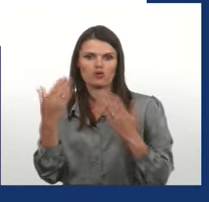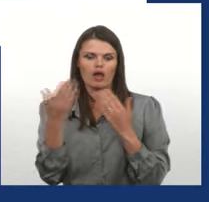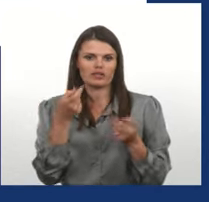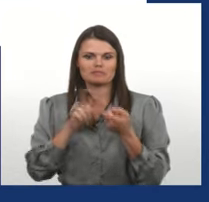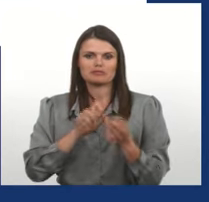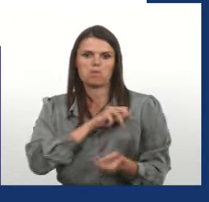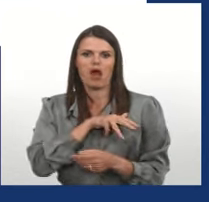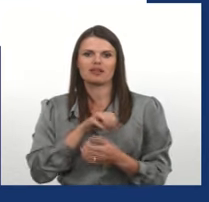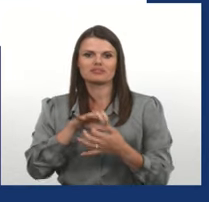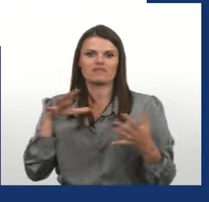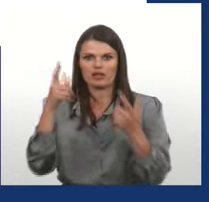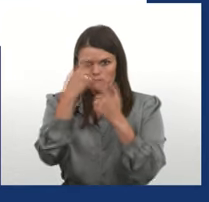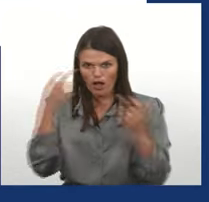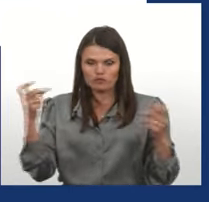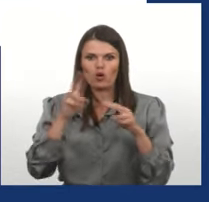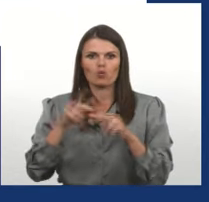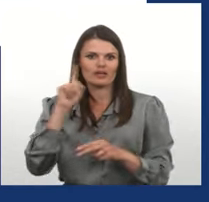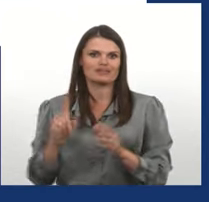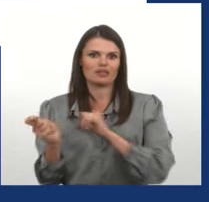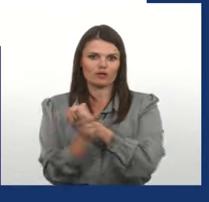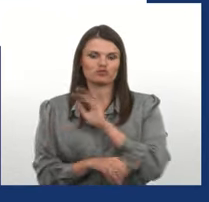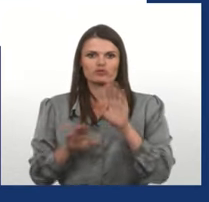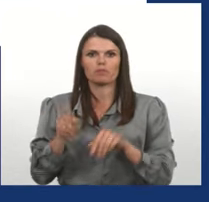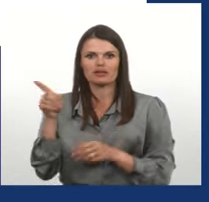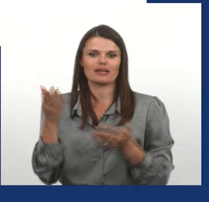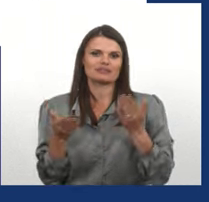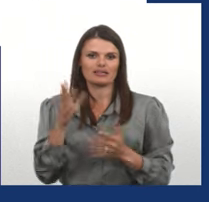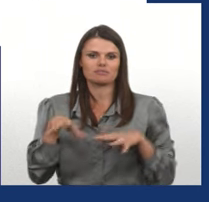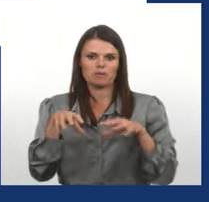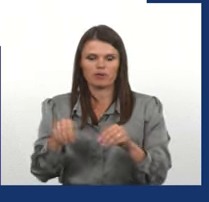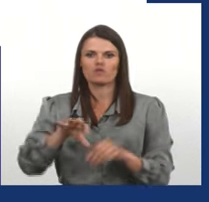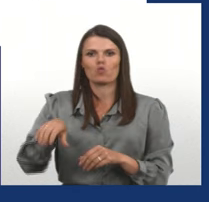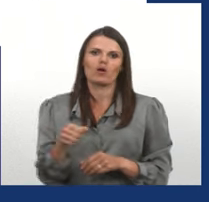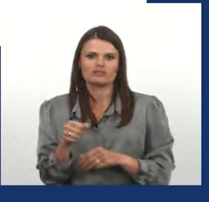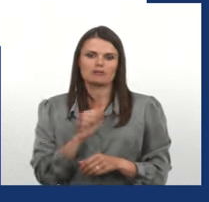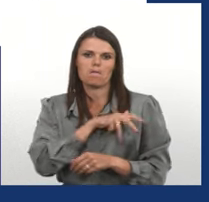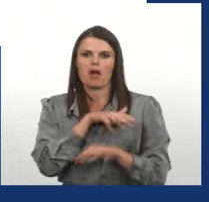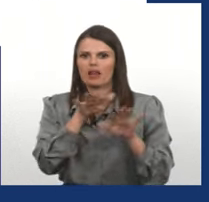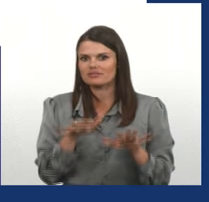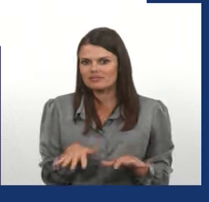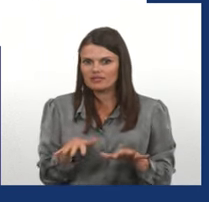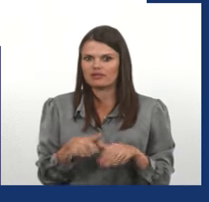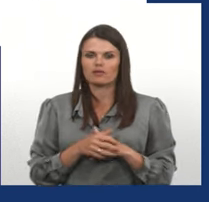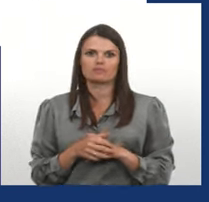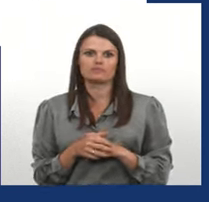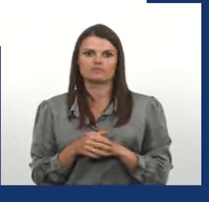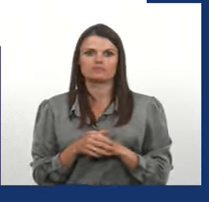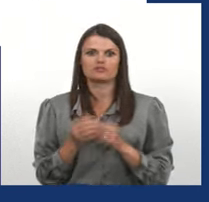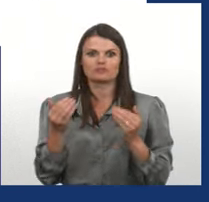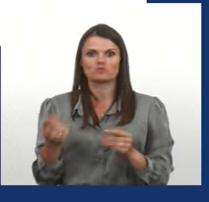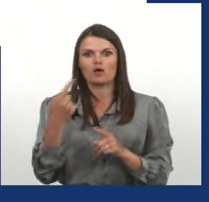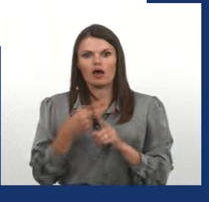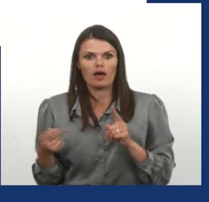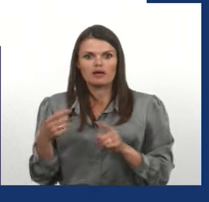Palestīnas neatkarības atzīšanu un Izraels sodīšanu par tās iespējami pastrādātajiem noziegumiem Palestīnā? Un šoreiz